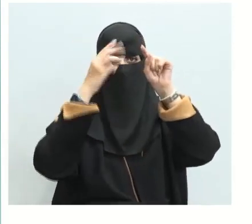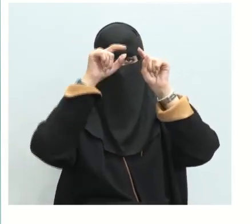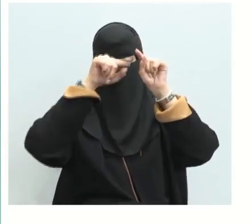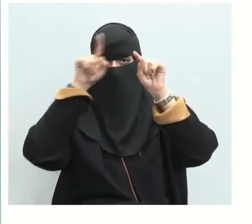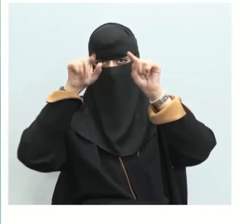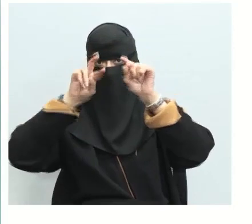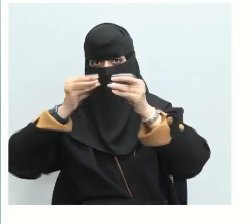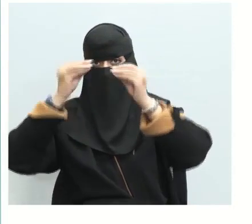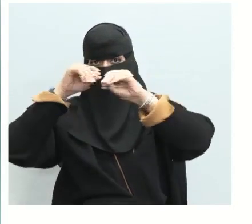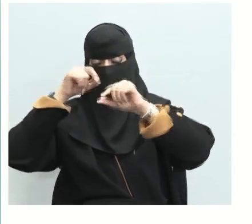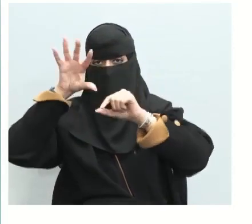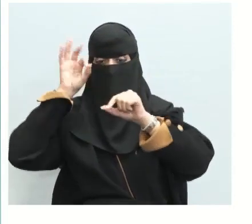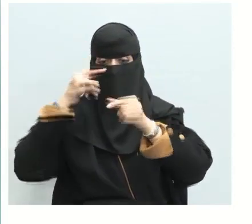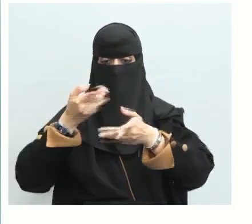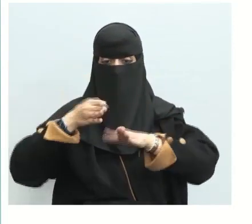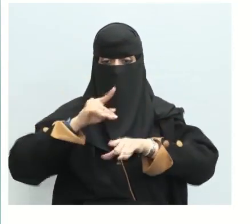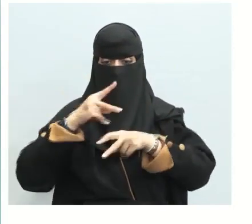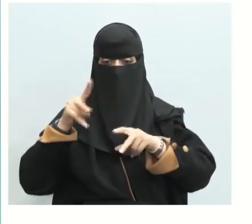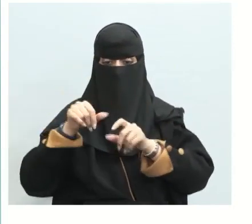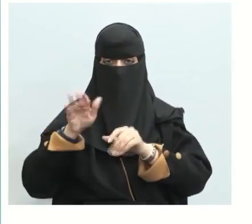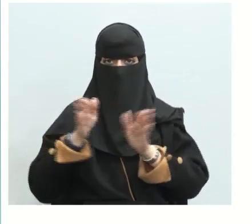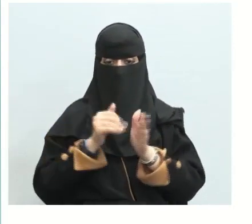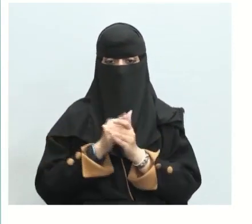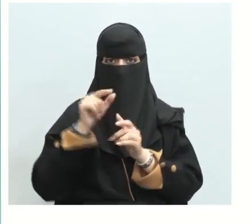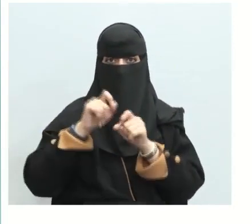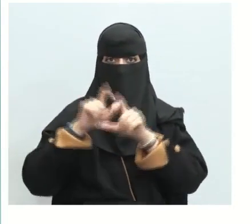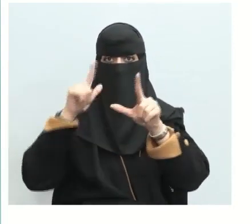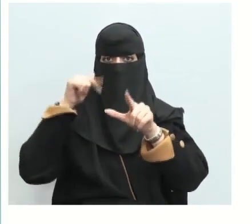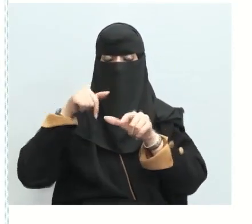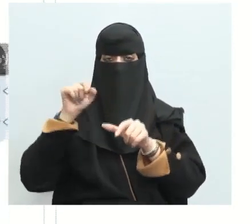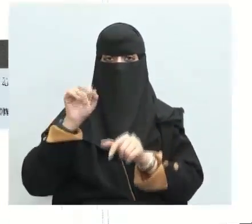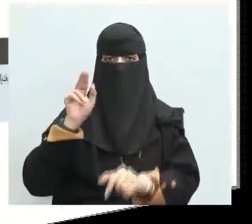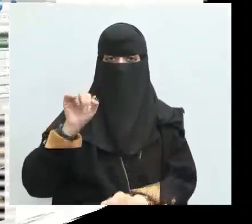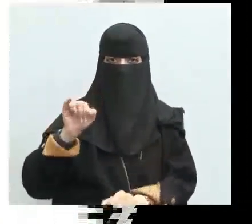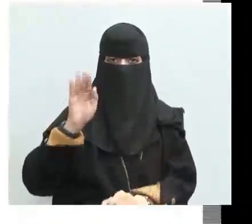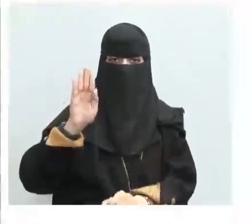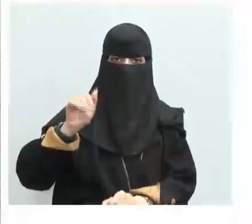المزيد من الخيارات، بعد ذلك الضغط على Show Rules أو إظهار المصادر.